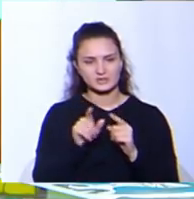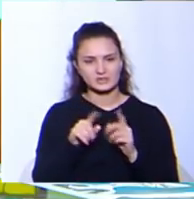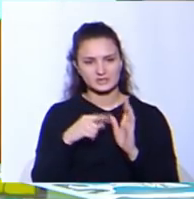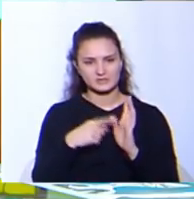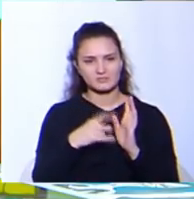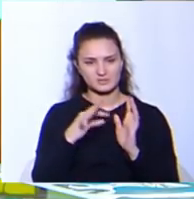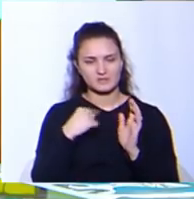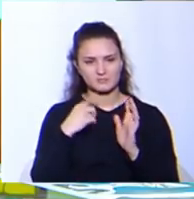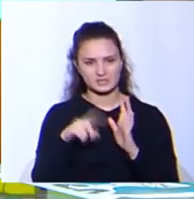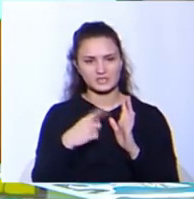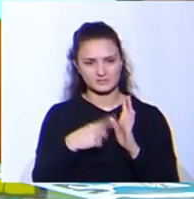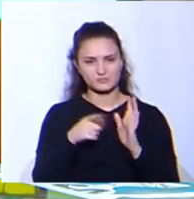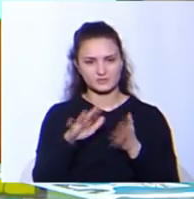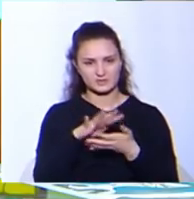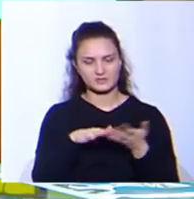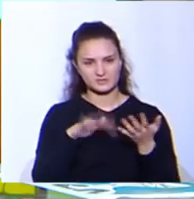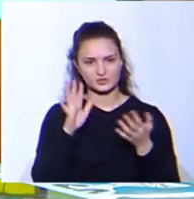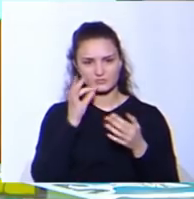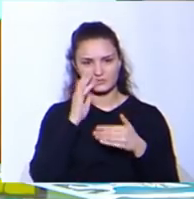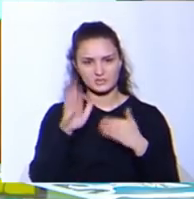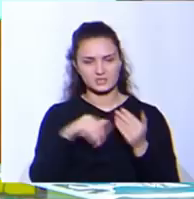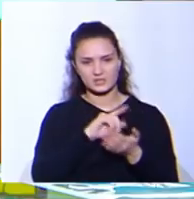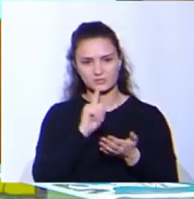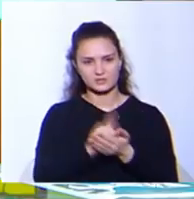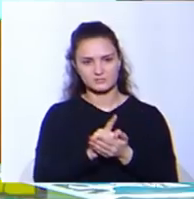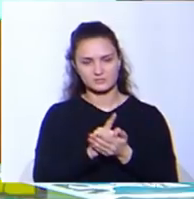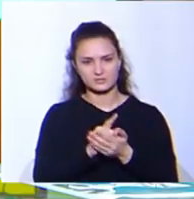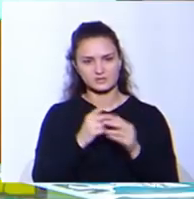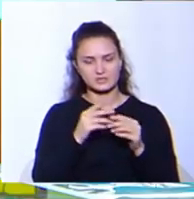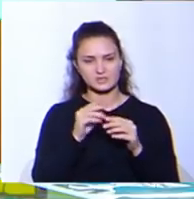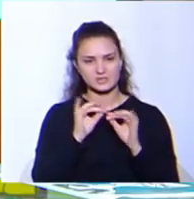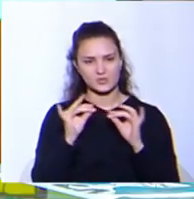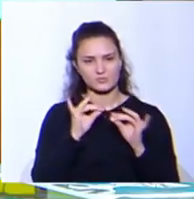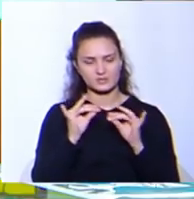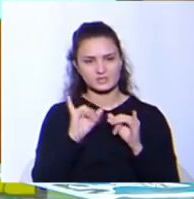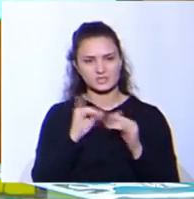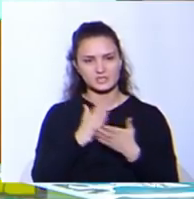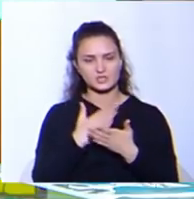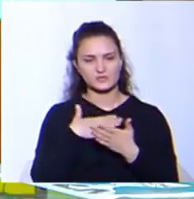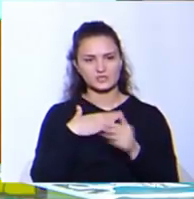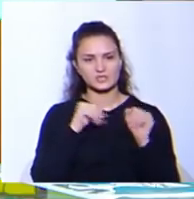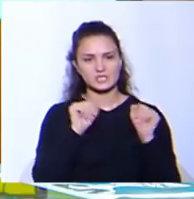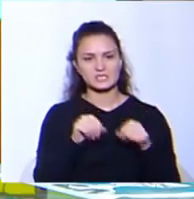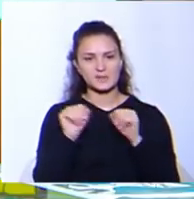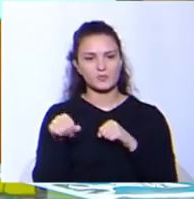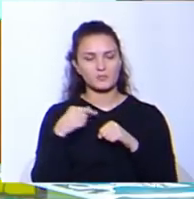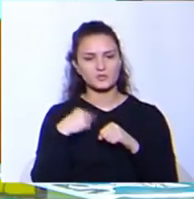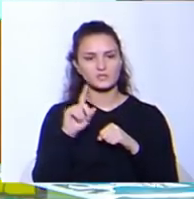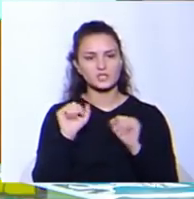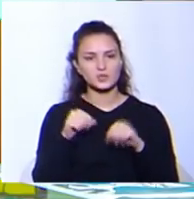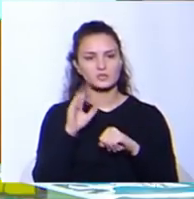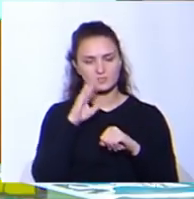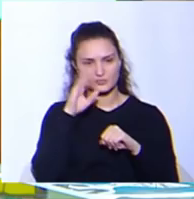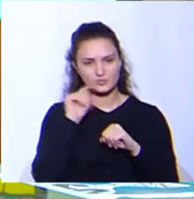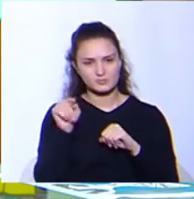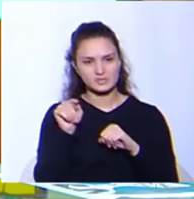კითხვა, მაგრამ ჩვენ ამ კითხვიდან გავაგრძელებთ შემდეგ საუბარს აუცილებლად, იმიტომ რომ სად არის ჩვენი შესაძლებლობების ზღვარი, რა შეუძლია